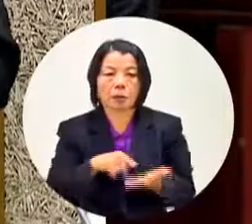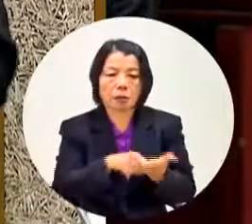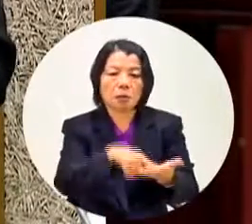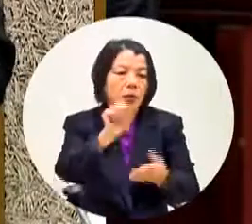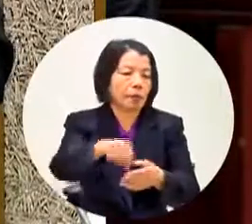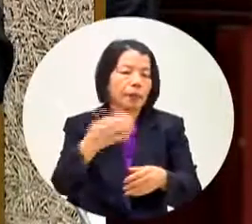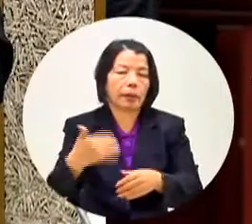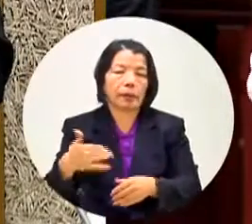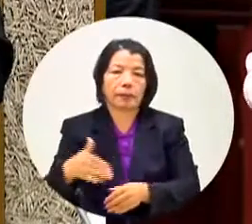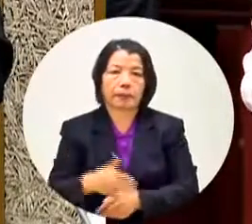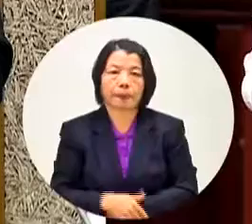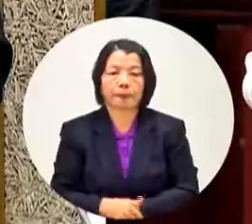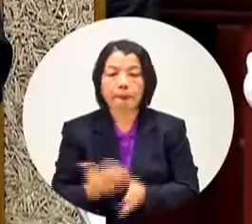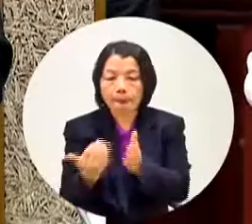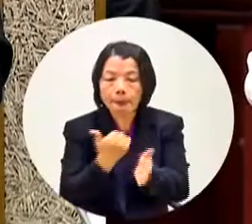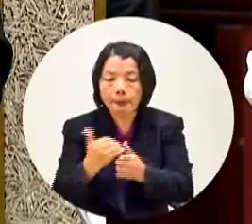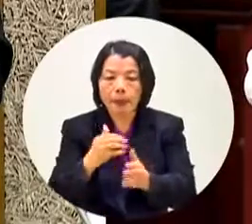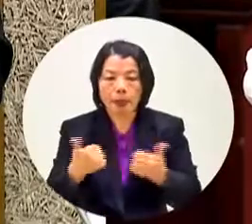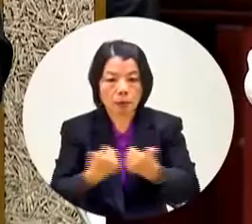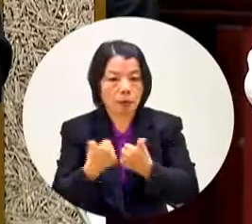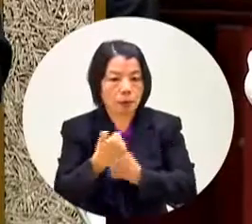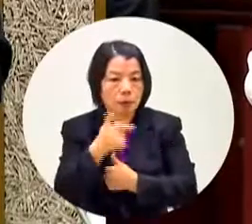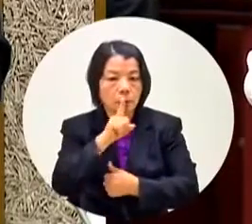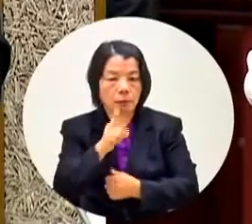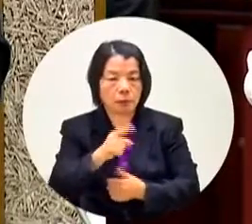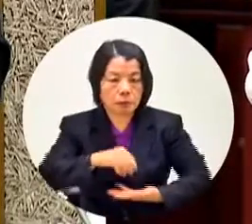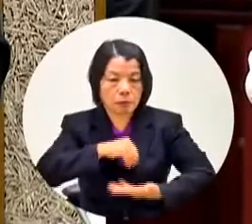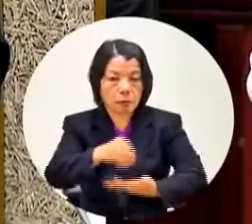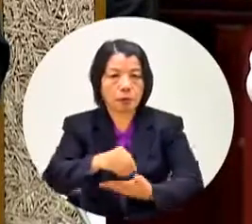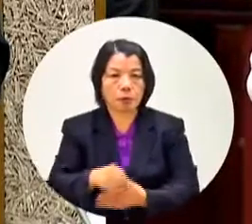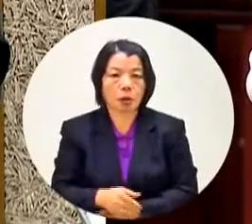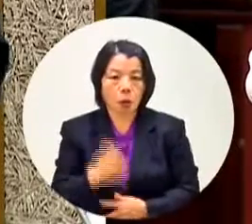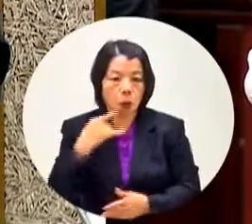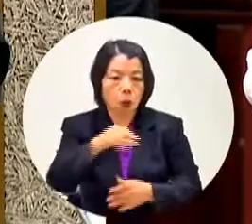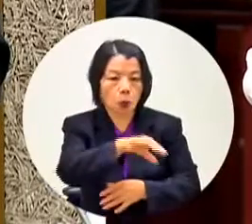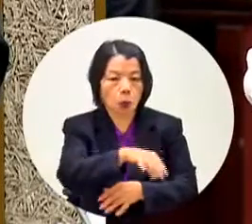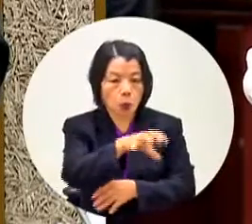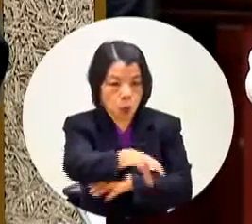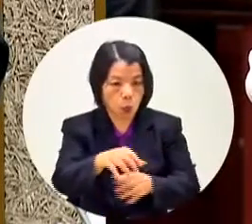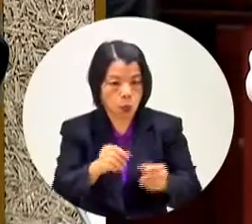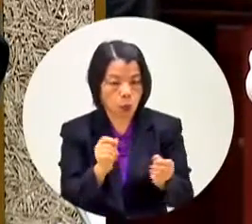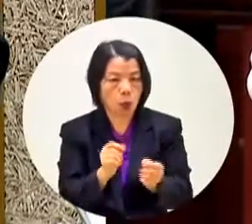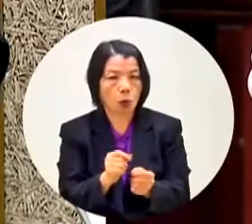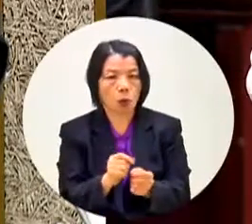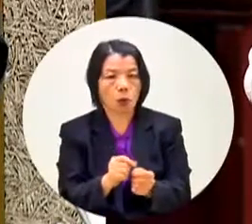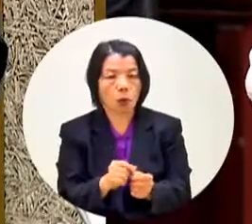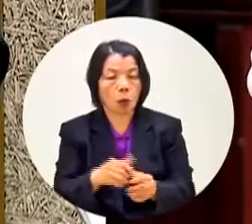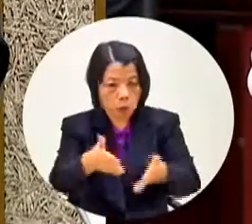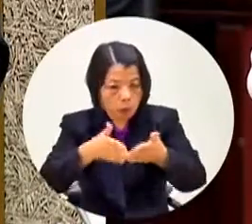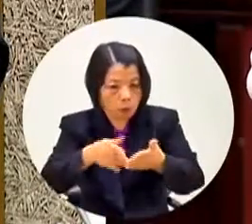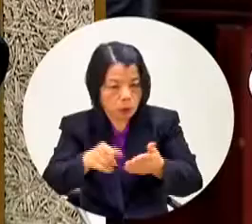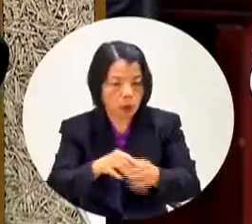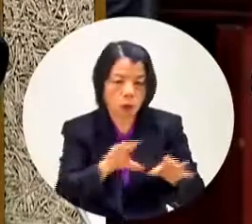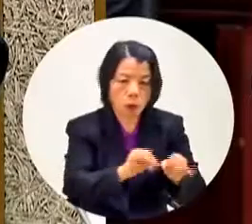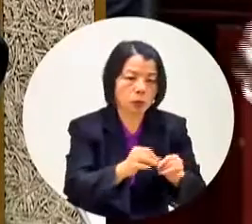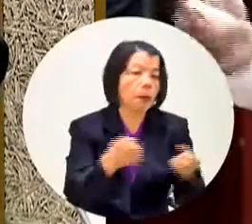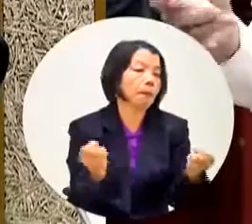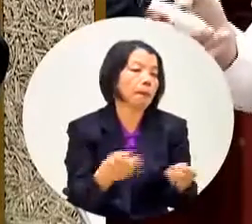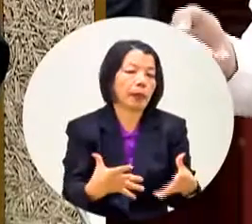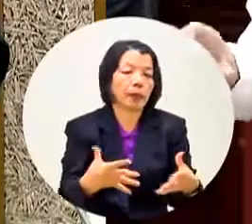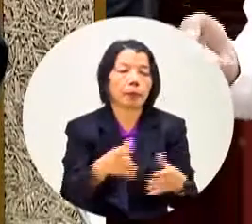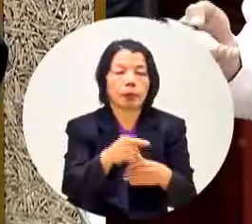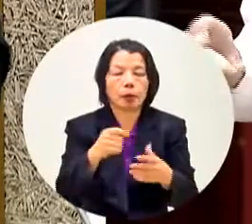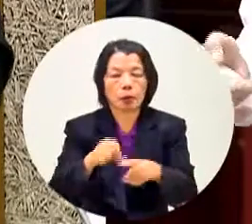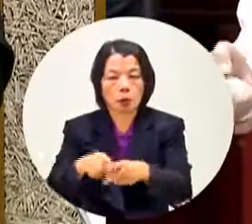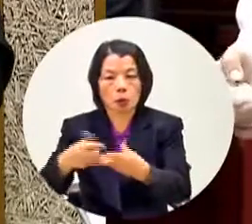3公顷。那私有的土地本来我们就请七公所来协助。 那我想就叫一下我们公务局长，是不是可以将前瞻